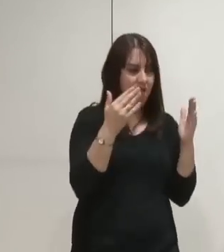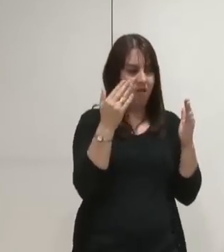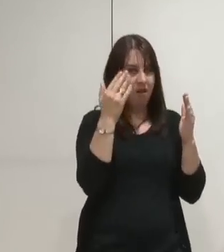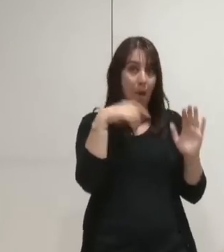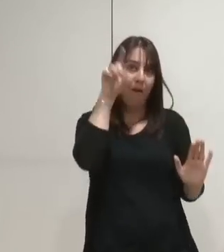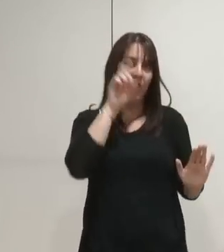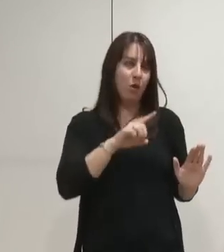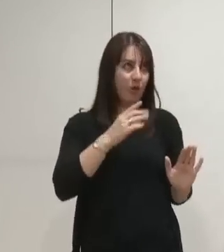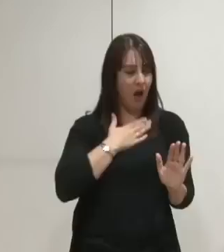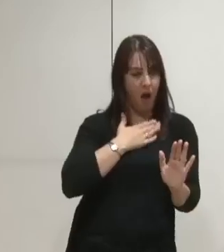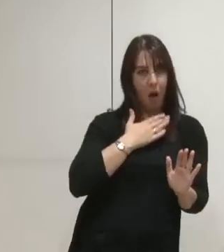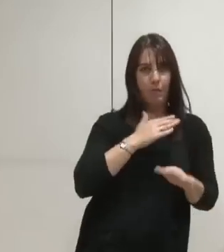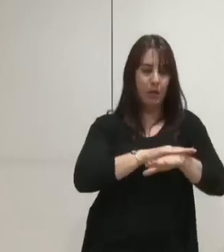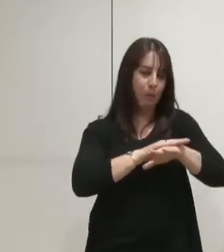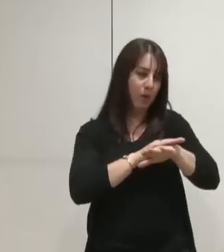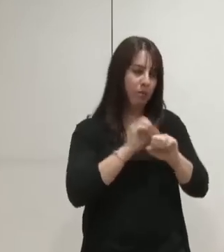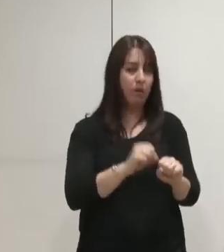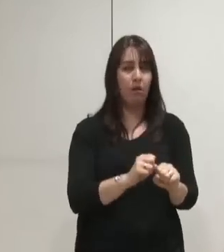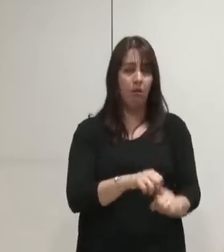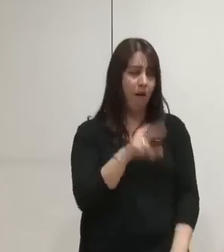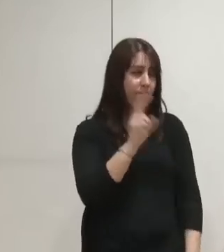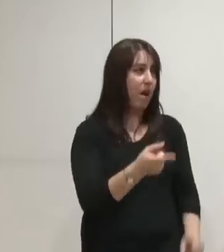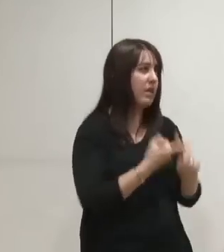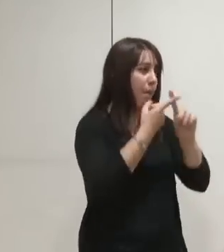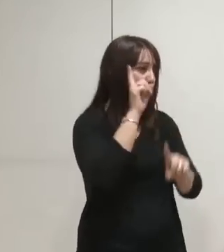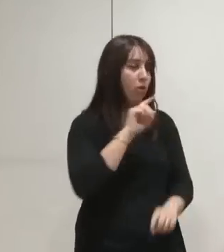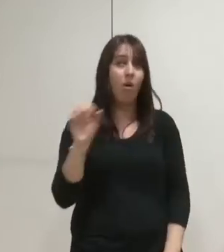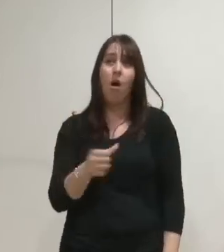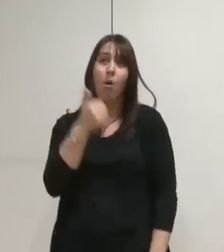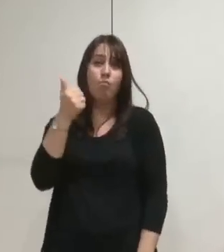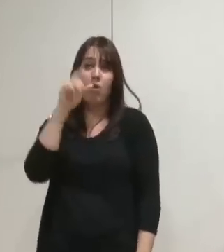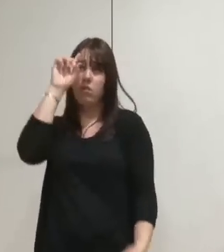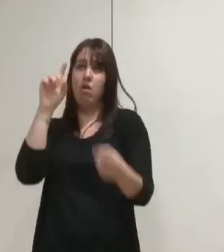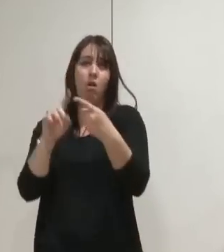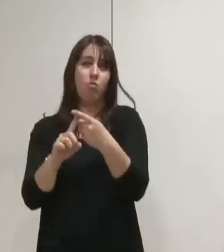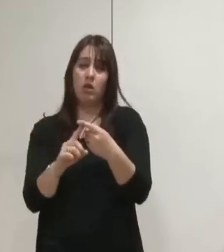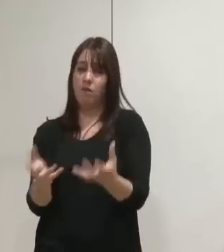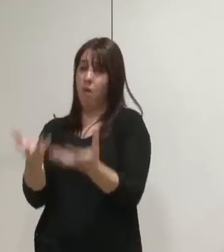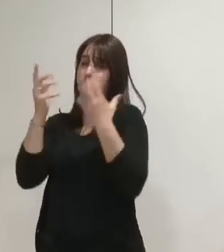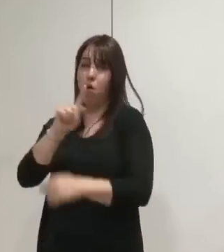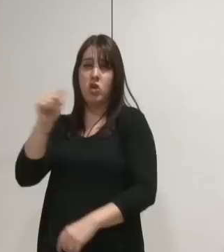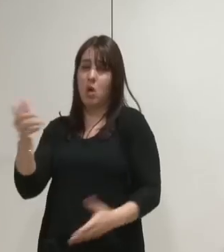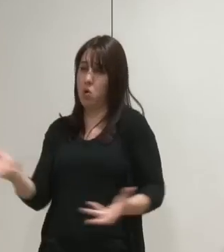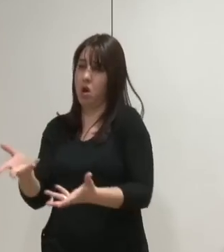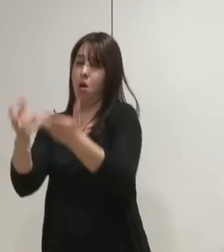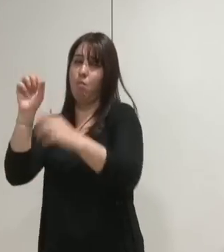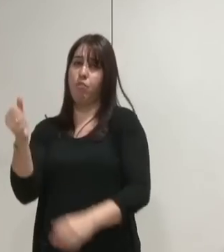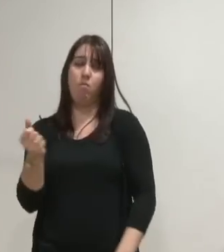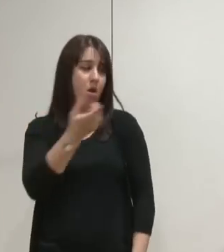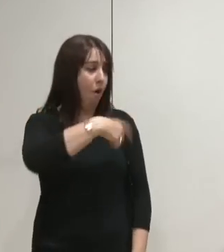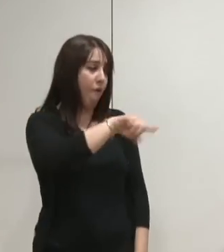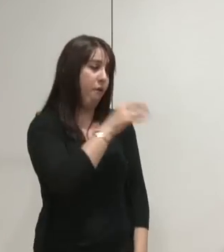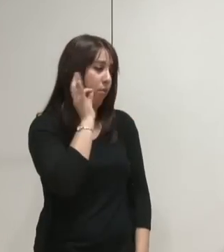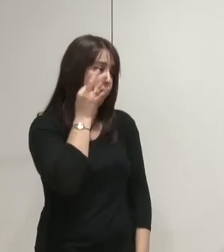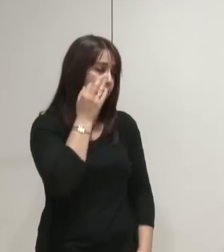idéologie vraiment très très secondaire par rapport aux enjeux devant lesquel nous nous trouvons merci j'ai encore les